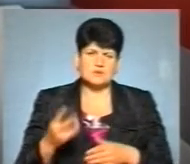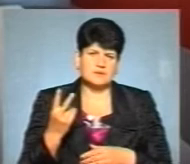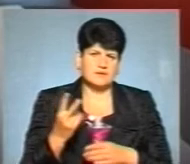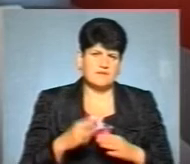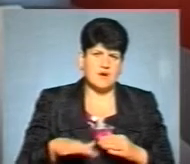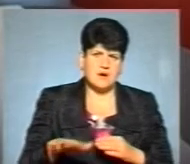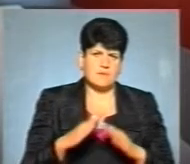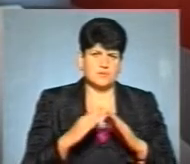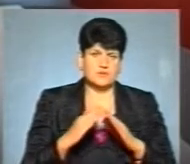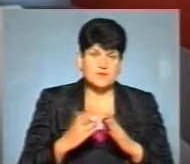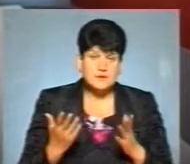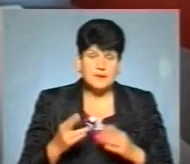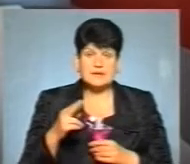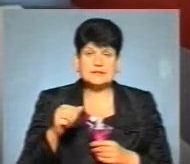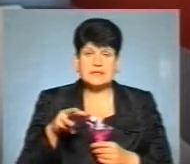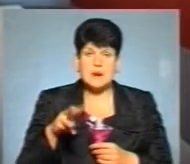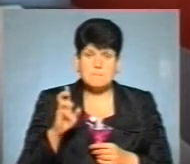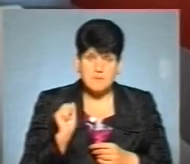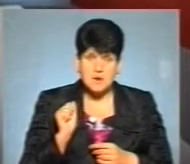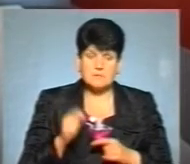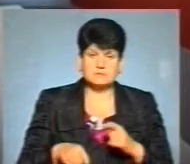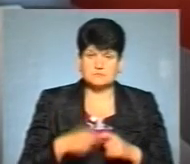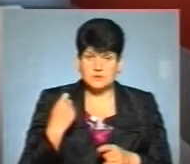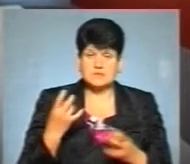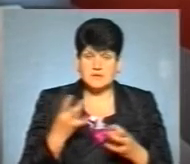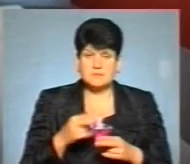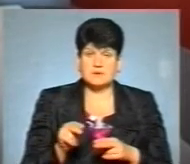подвір'я. Але дамба пошкоджена, потребує